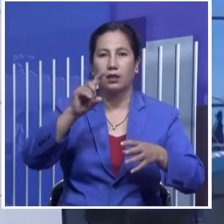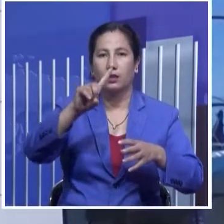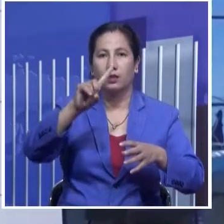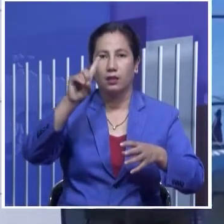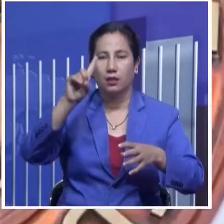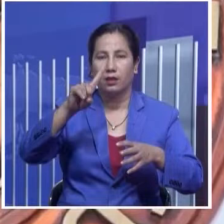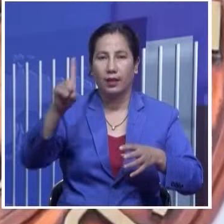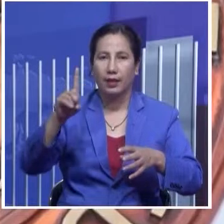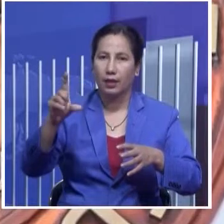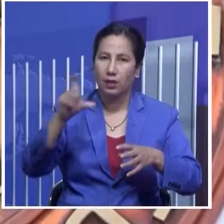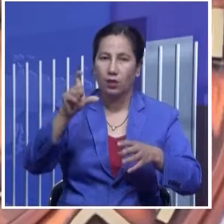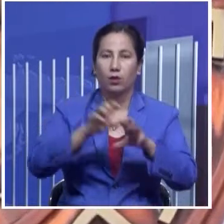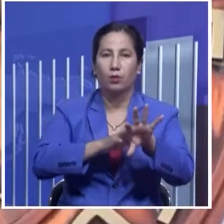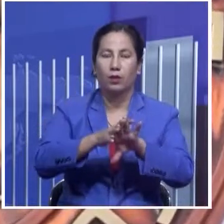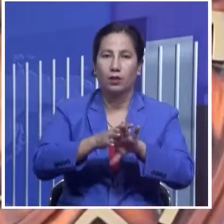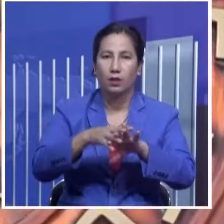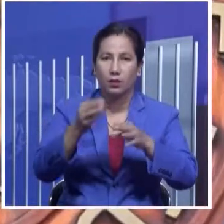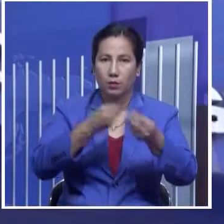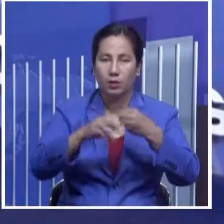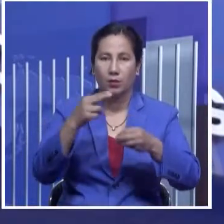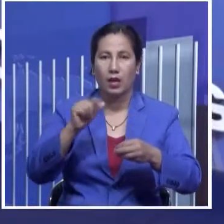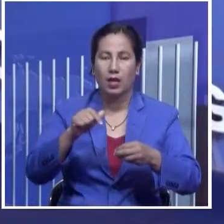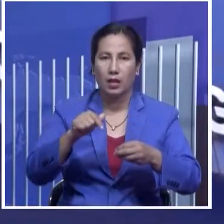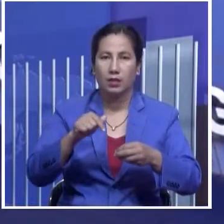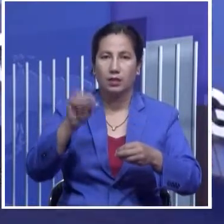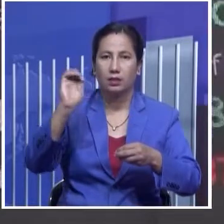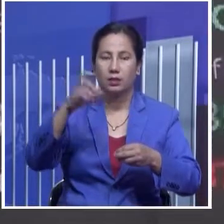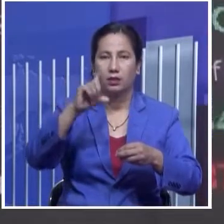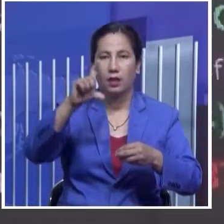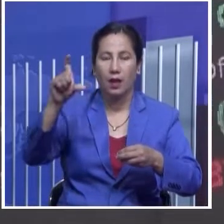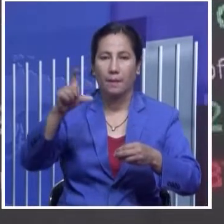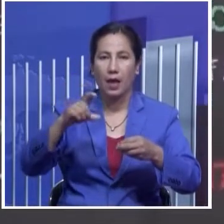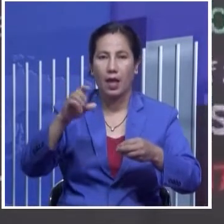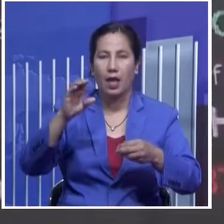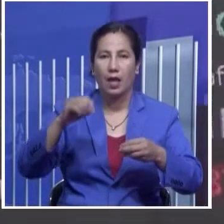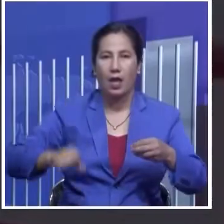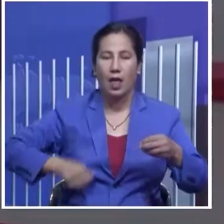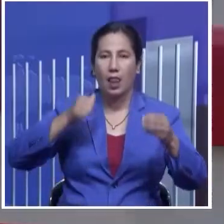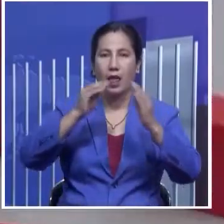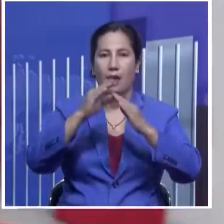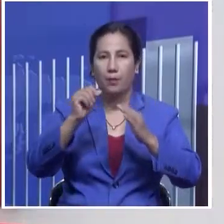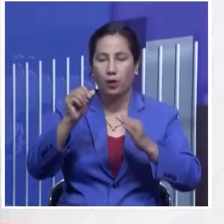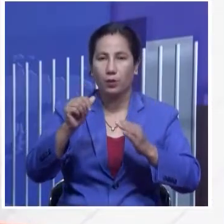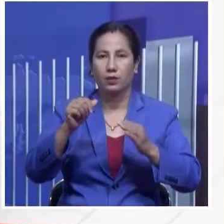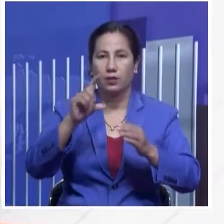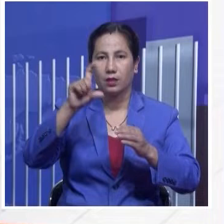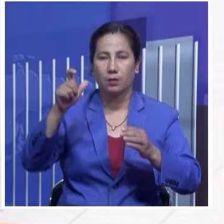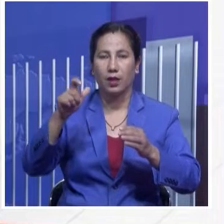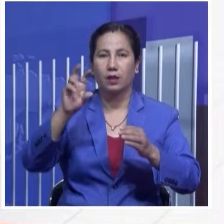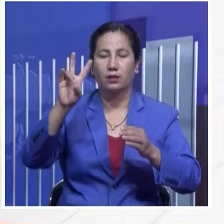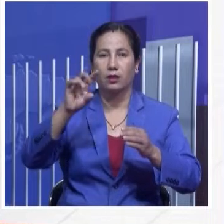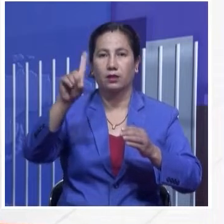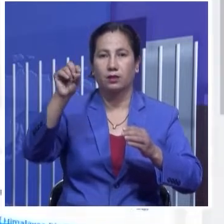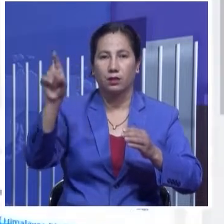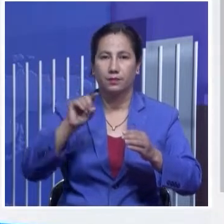11.5 करोड रुपियाँभन्दा बढी रकममा बिक्री भएको छ। आज CYC नेपाल लघुवित्त र लाइफ इन्सुरेन्स कर्पोरेसन नेपालको सेयर 10%